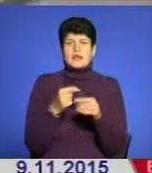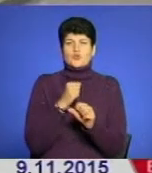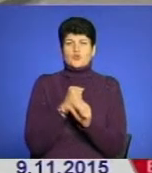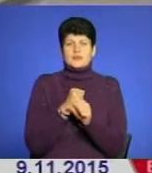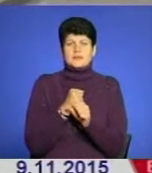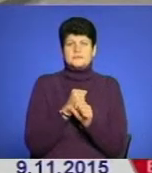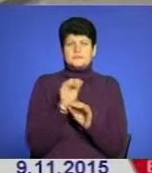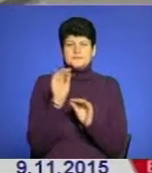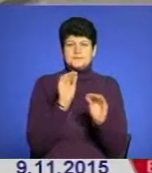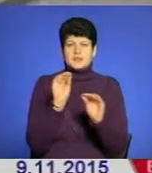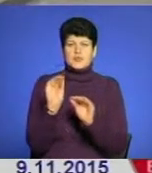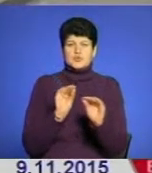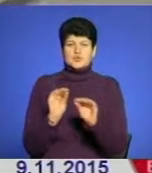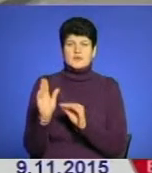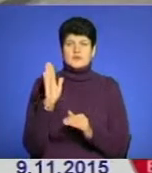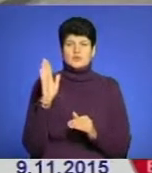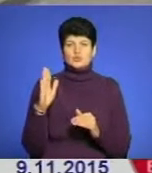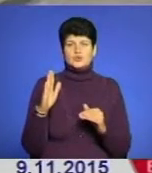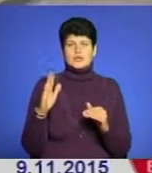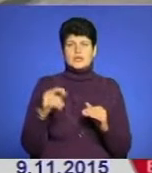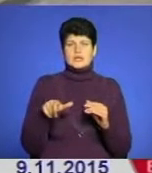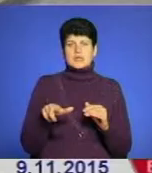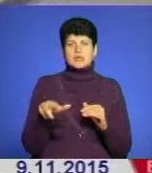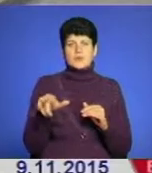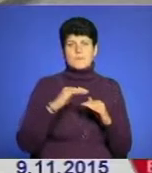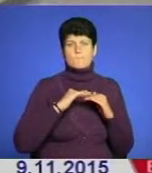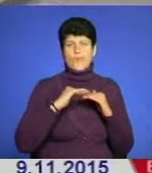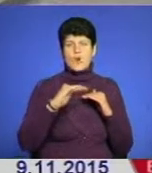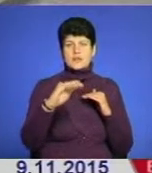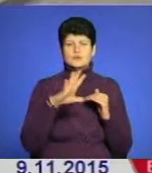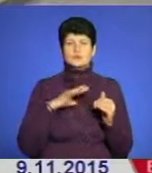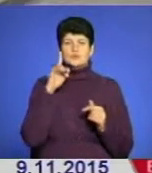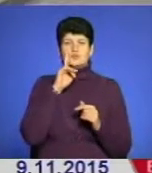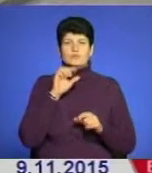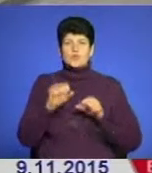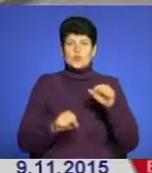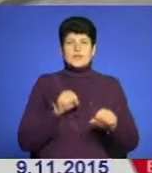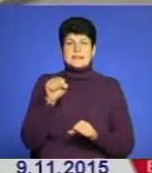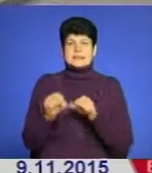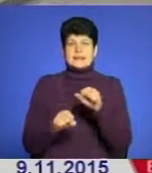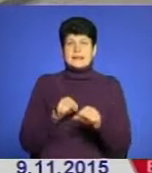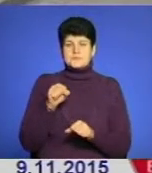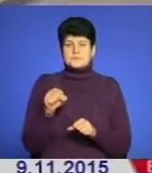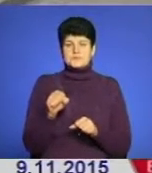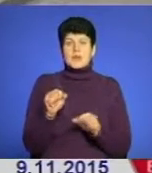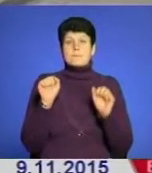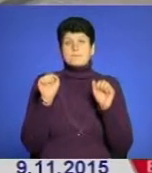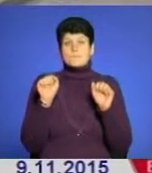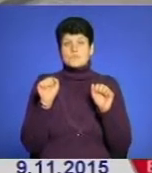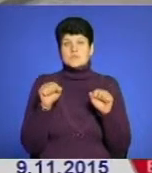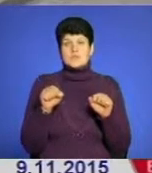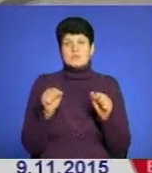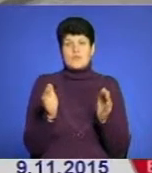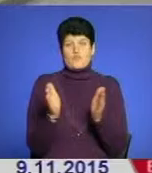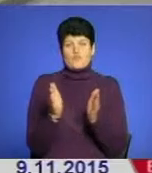що там реконструюватись будуть тротуари, покриття на тротуарах, щоб було зручно їздити, можливо. В якихось місцях